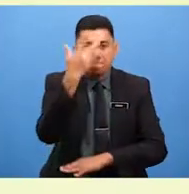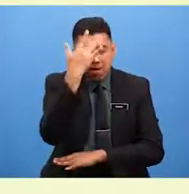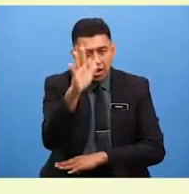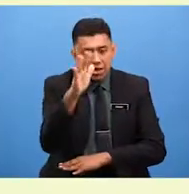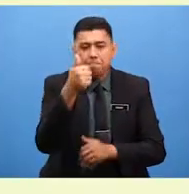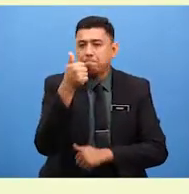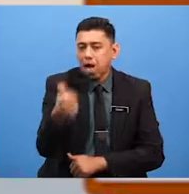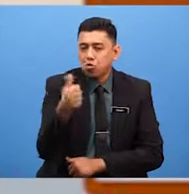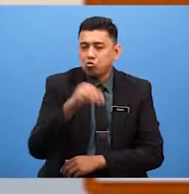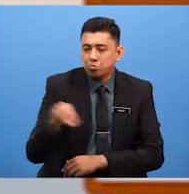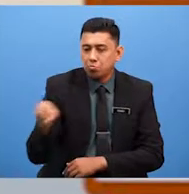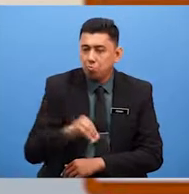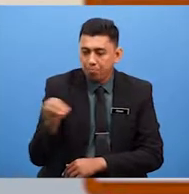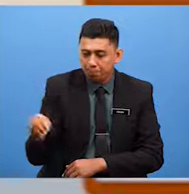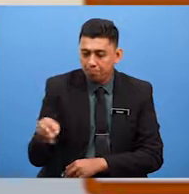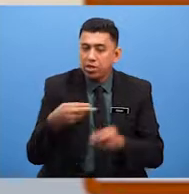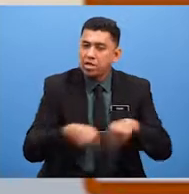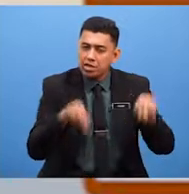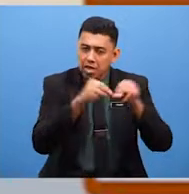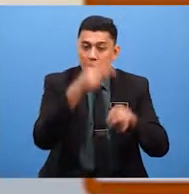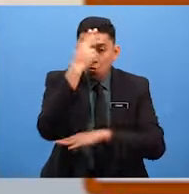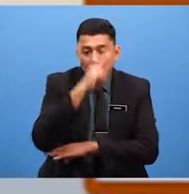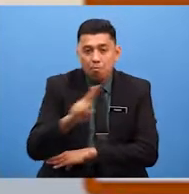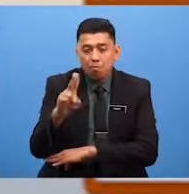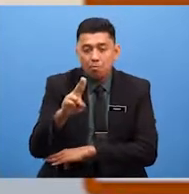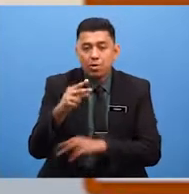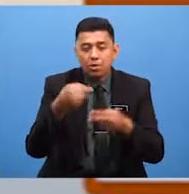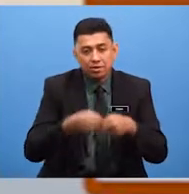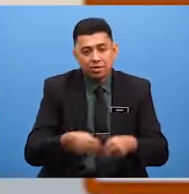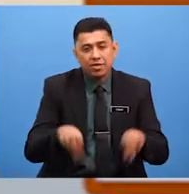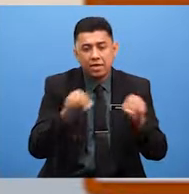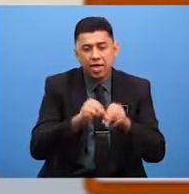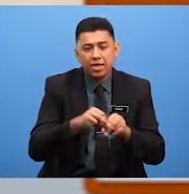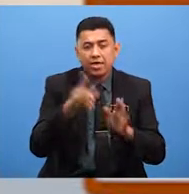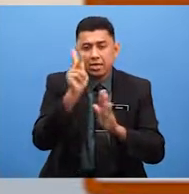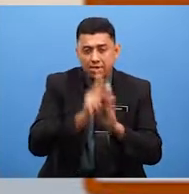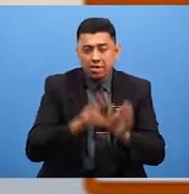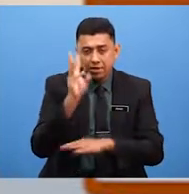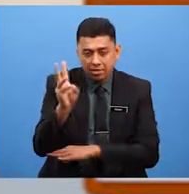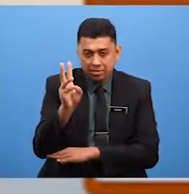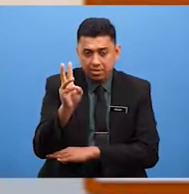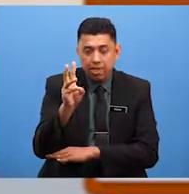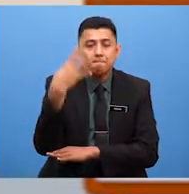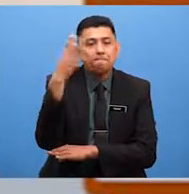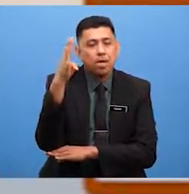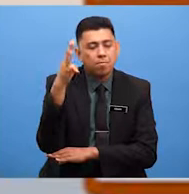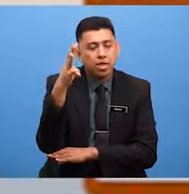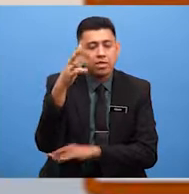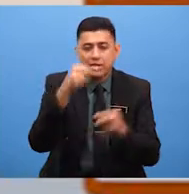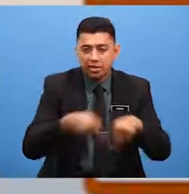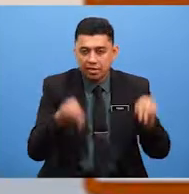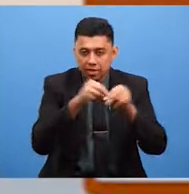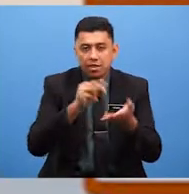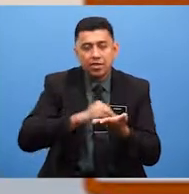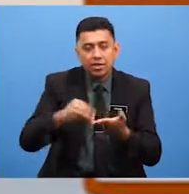bagus murid-murid. Nilai hormat merupakan nilai ke-6 daripada 14 nilai murni